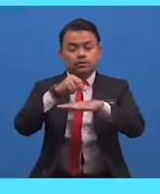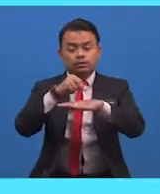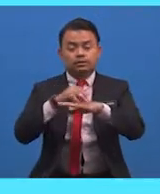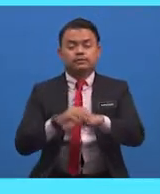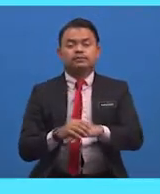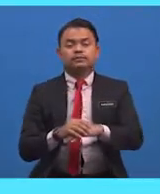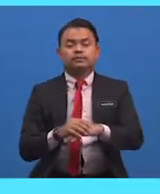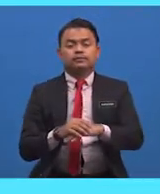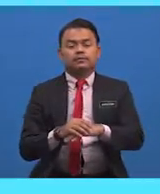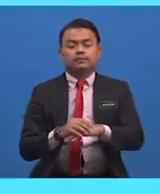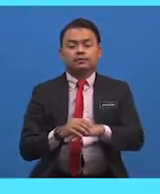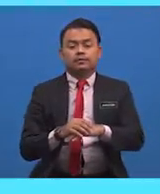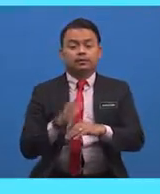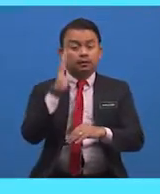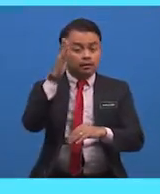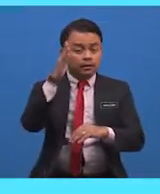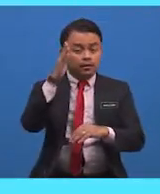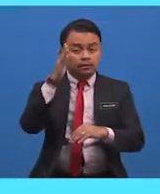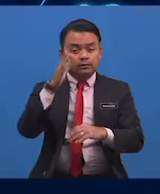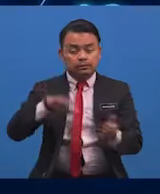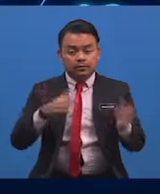rantaian makanan dan habitat haiwan.